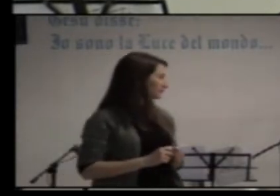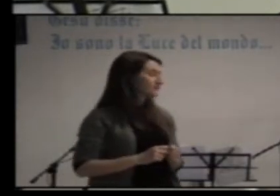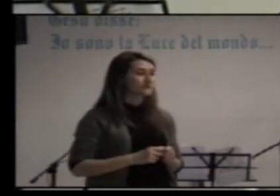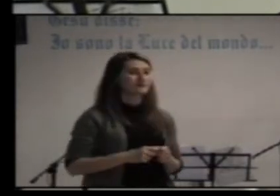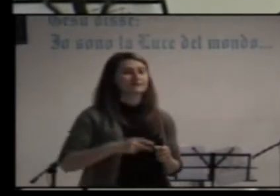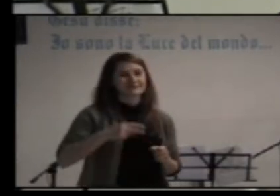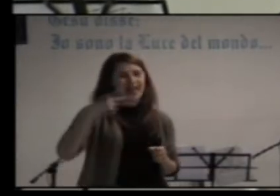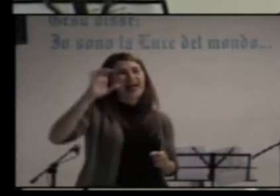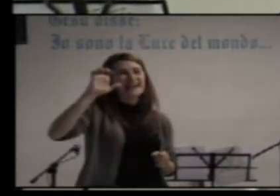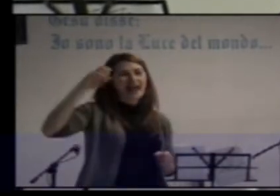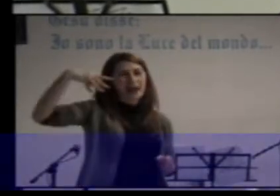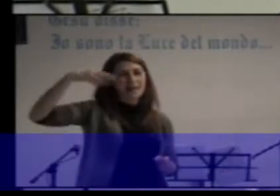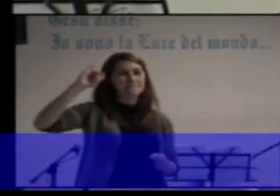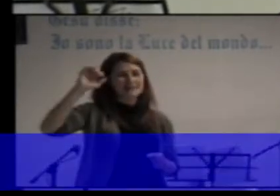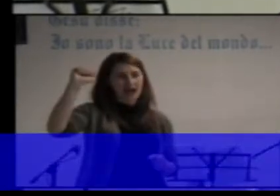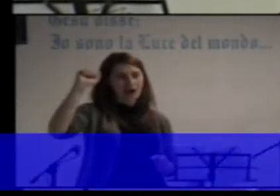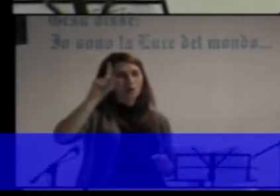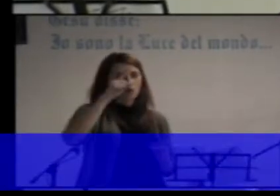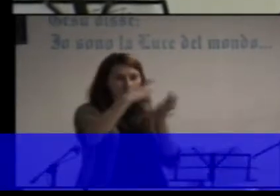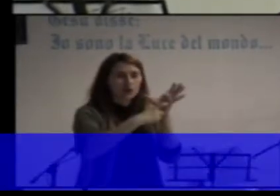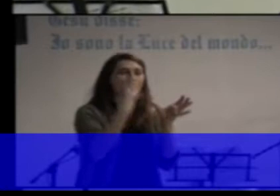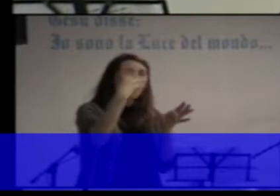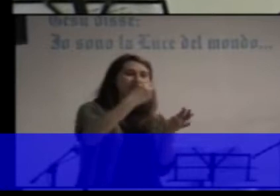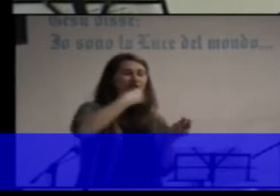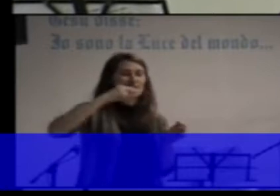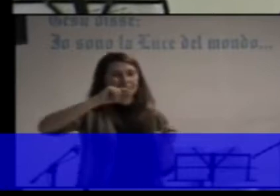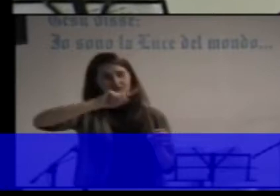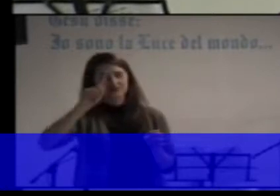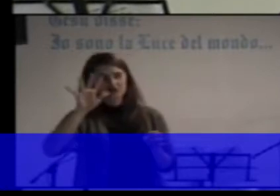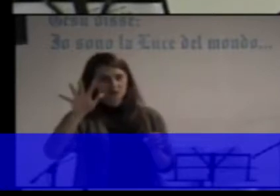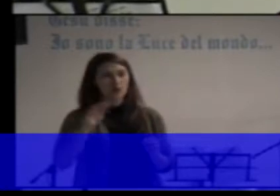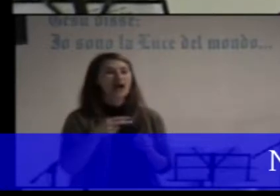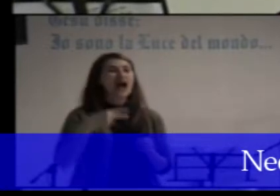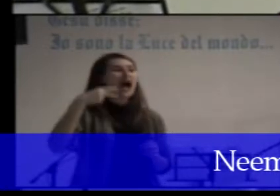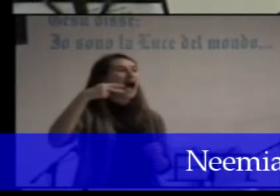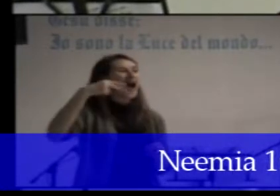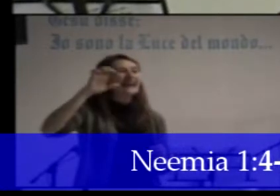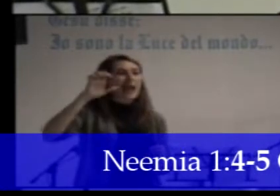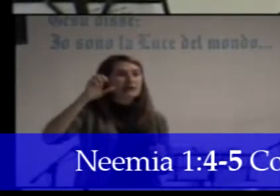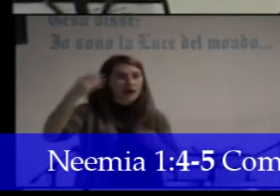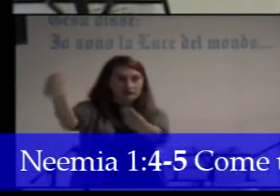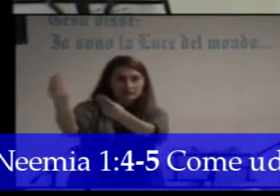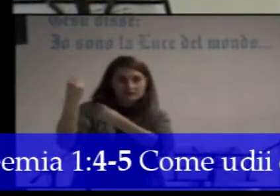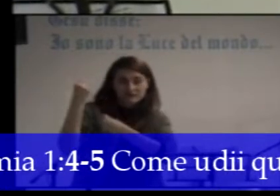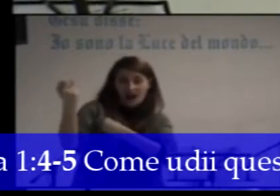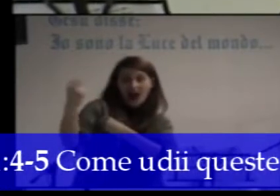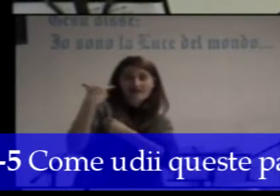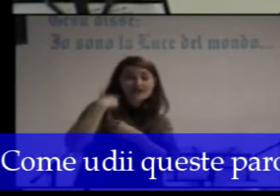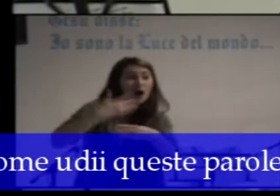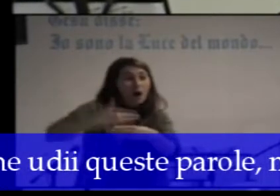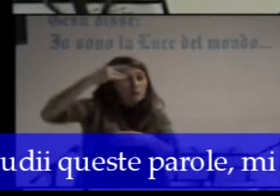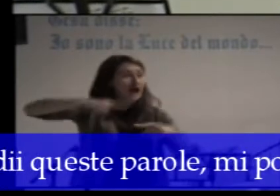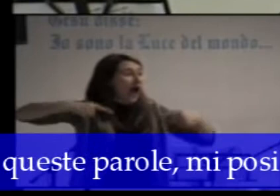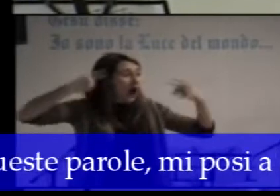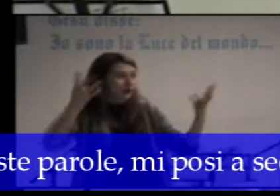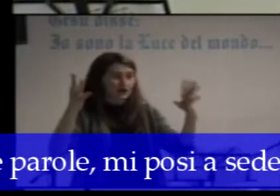Neemia 1, versetti 4 e 5. Ora, come udì queste parole, mi posi a sedere e piansi. Quindi feci